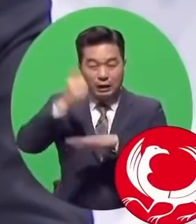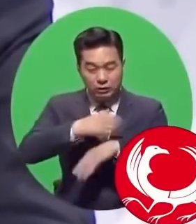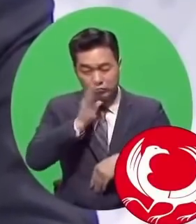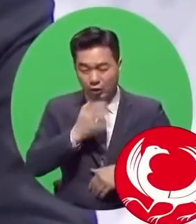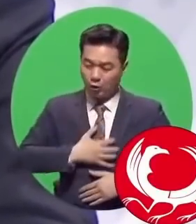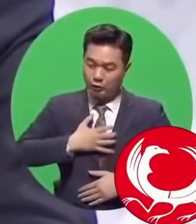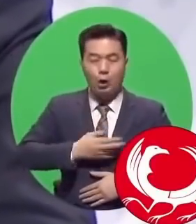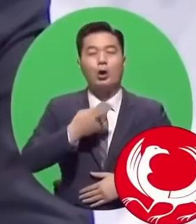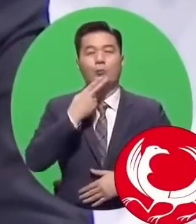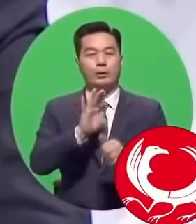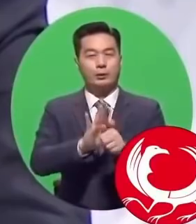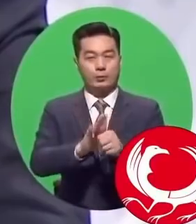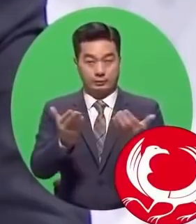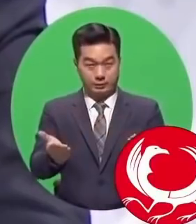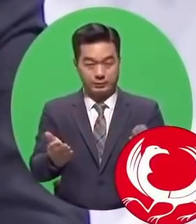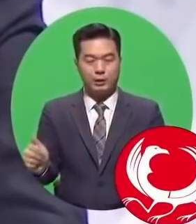되도록 할 것입니다.